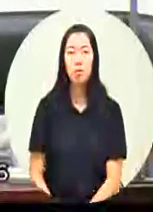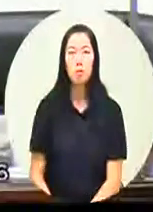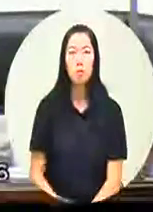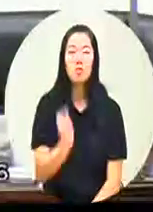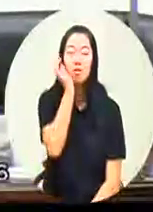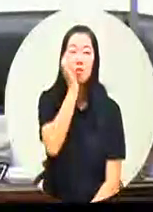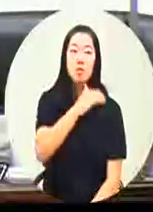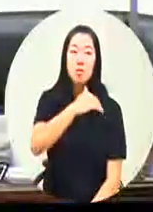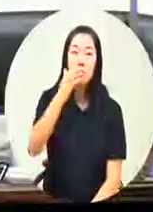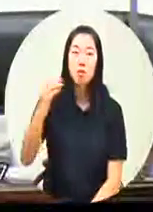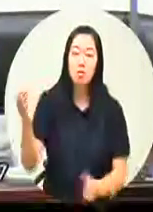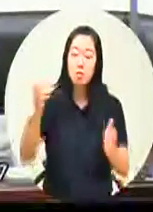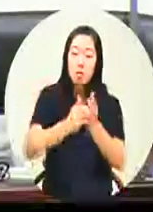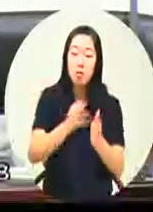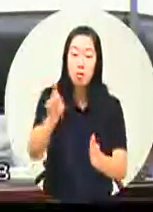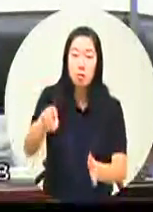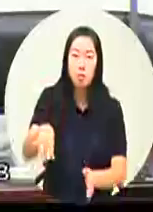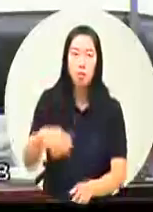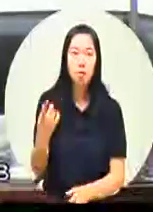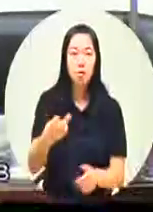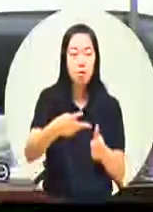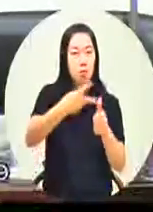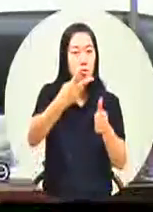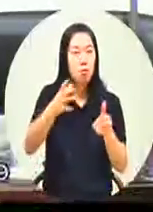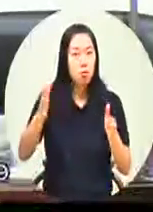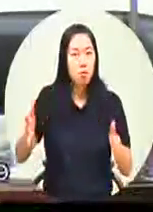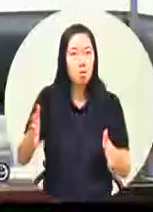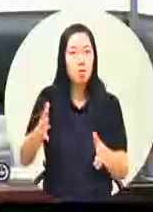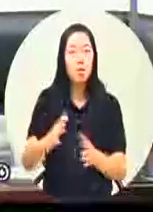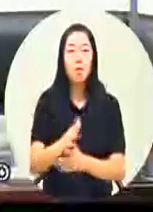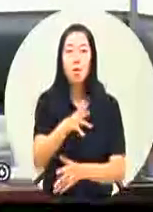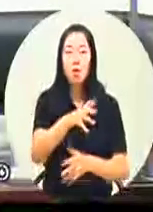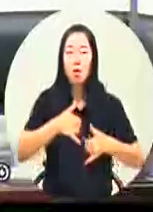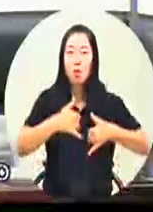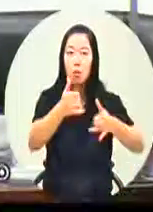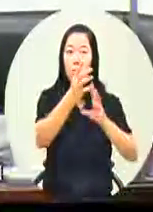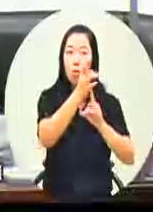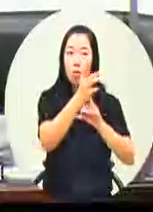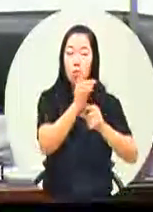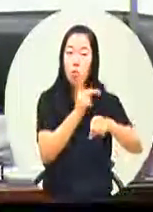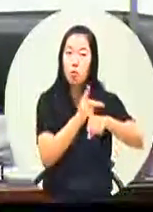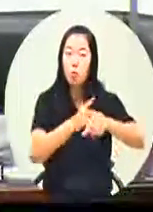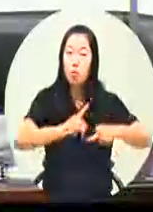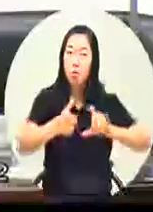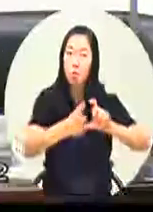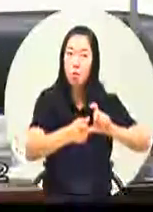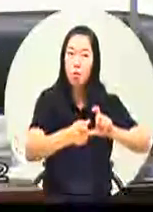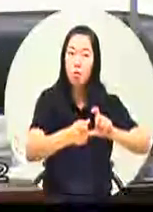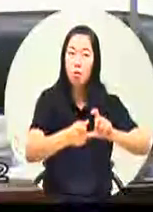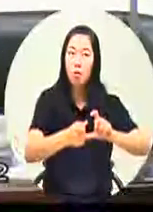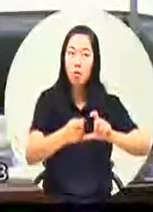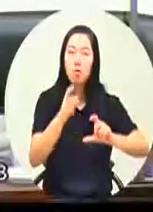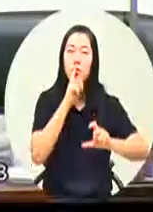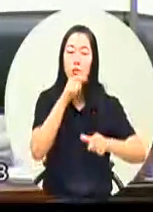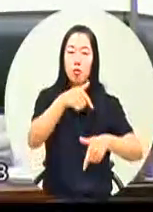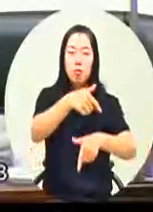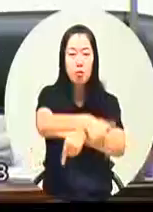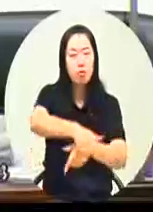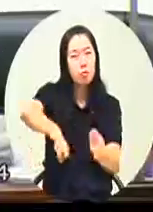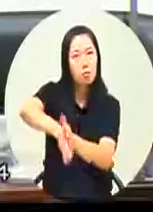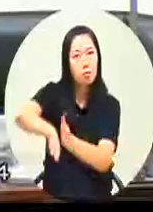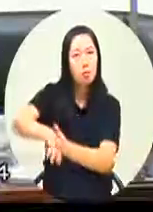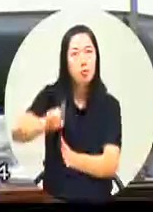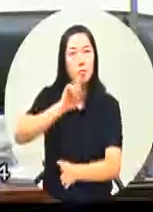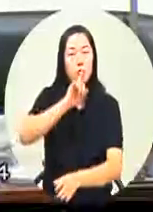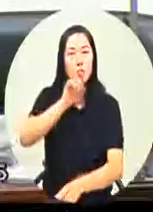山到哪边？然后第二阶段到鹿科有没有办法？什么时候达到？慢工往南延伸要到什么鹿竹？